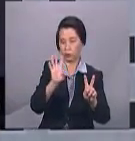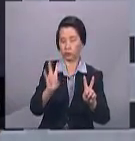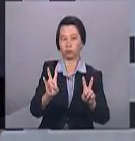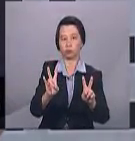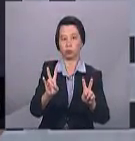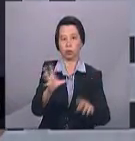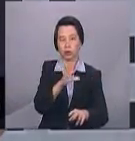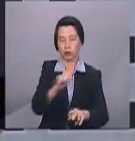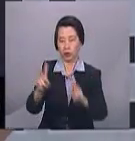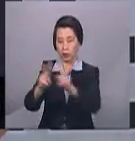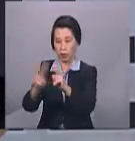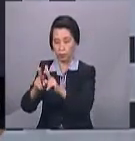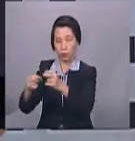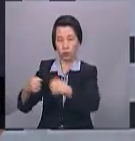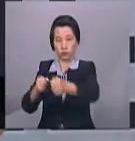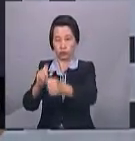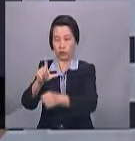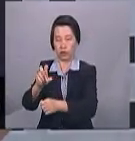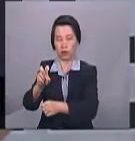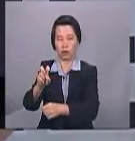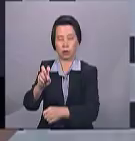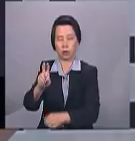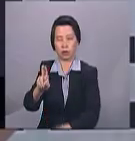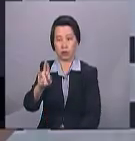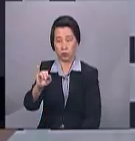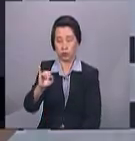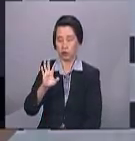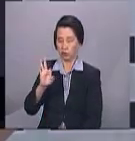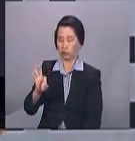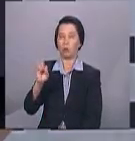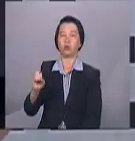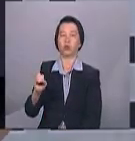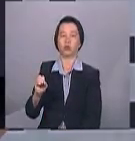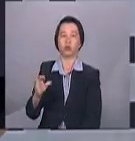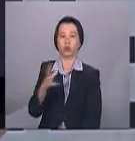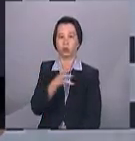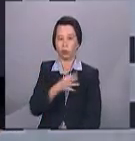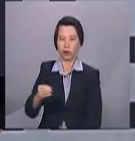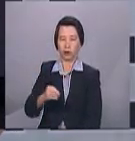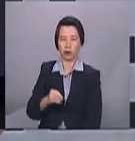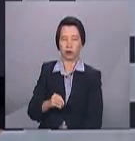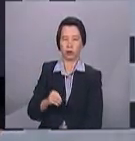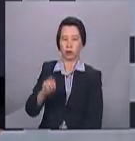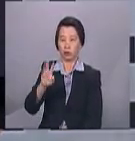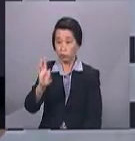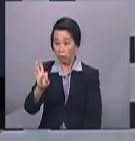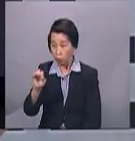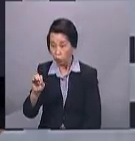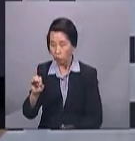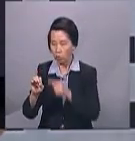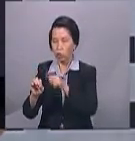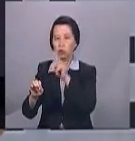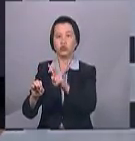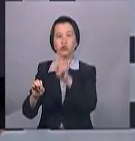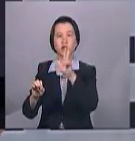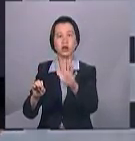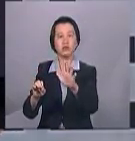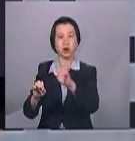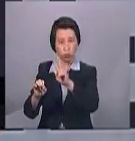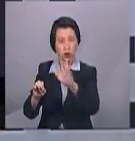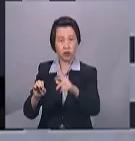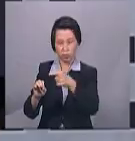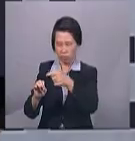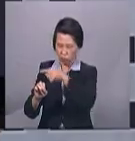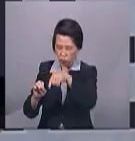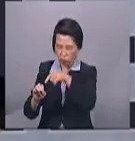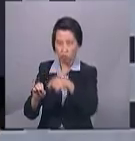Dan di Kampung Sungai Lui 90 kes, dan 25 daripada mereka menghadiri perhimpunan di